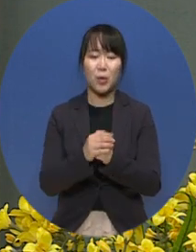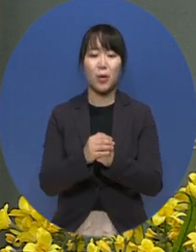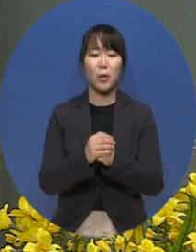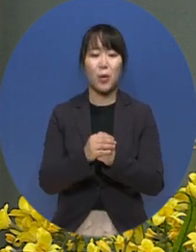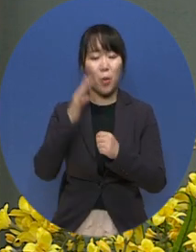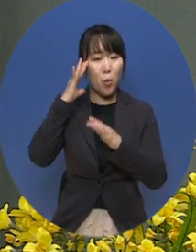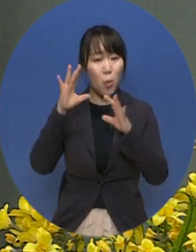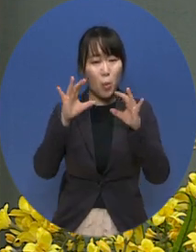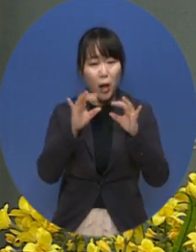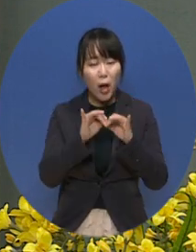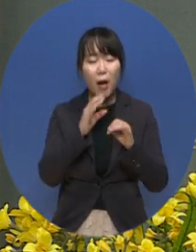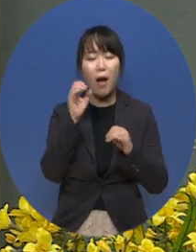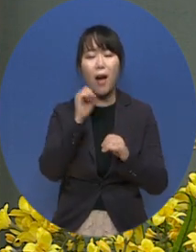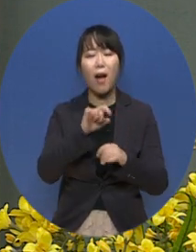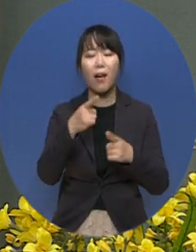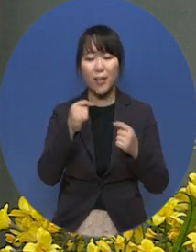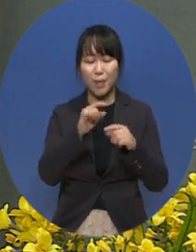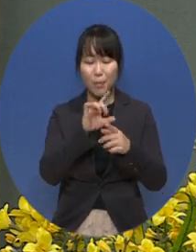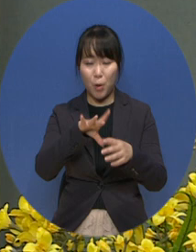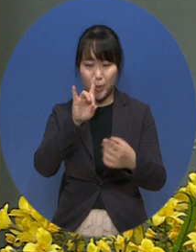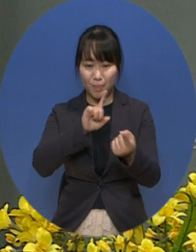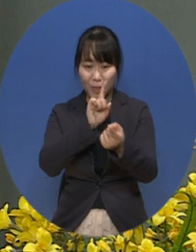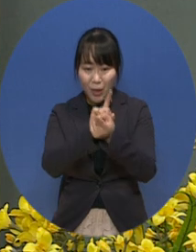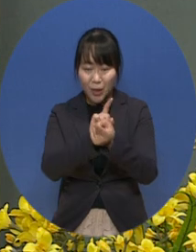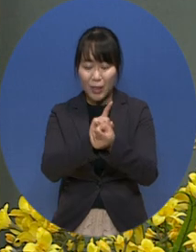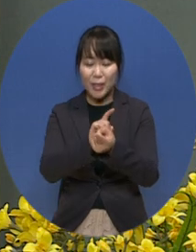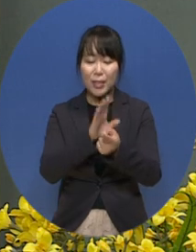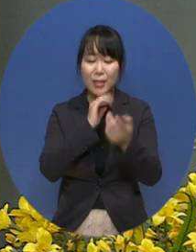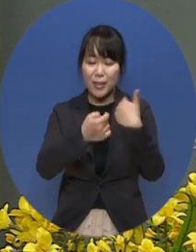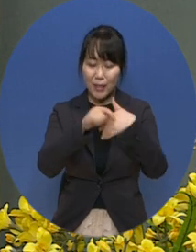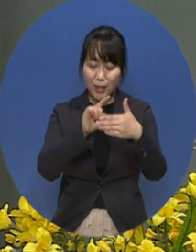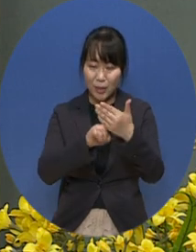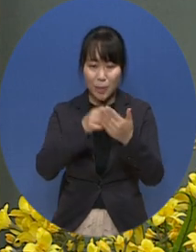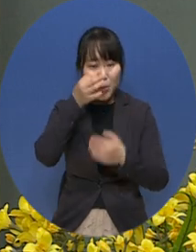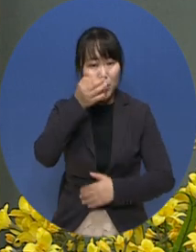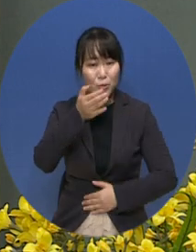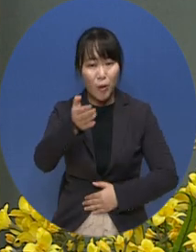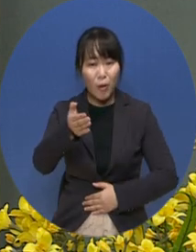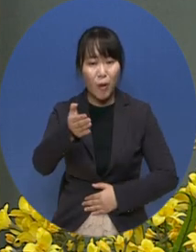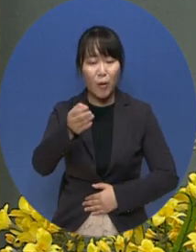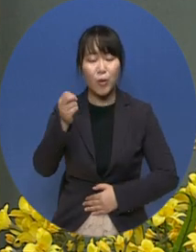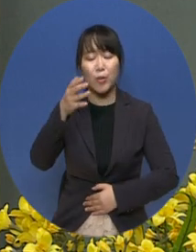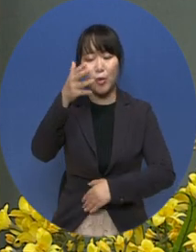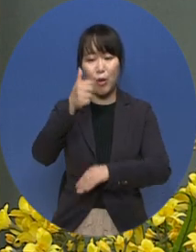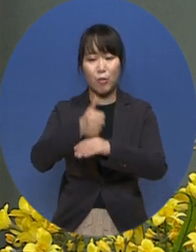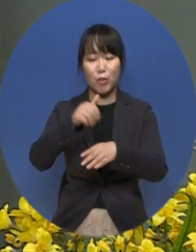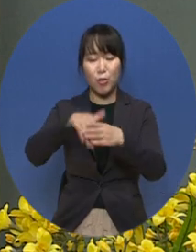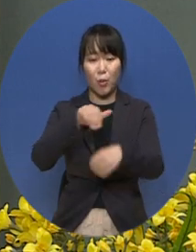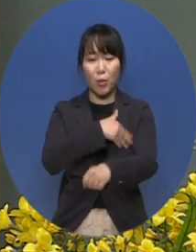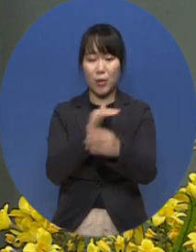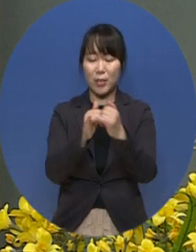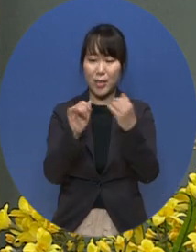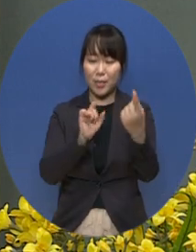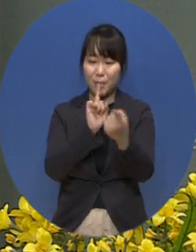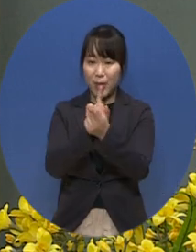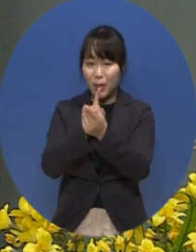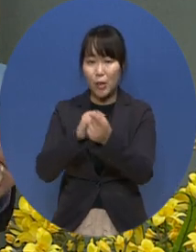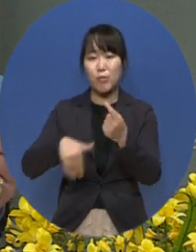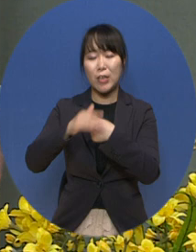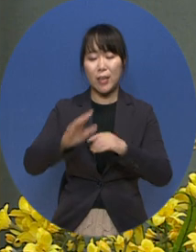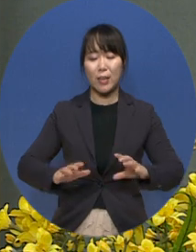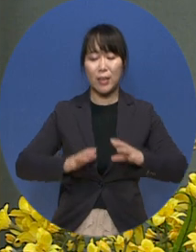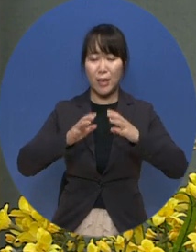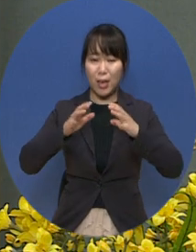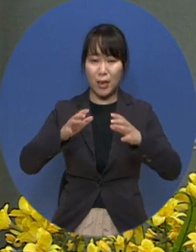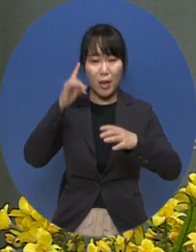공감 이라는 게 이런거구나 먼저 다가가고 본인의 진정성 을 보여주는 거 결국 또 유권자들에게 다가가는 모습 우리나라를 또